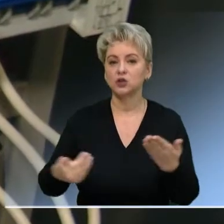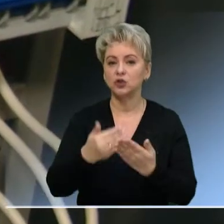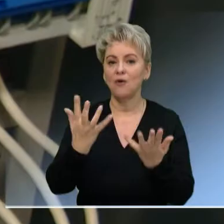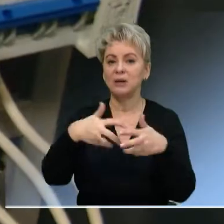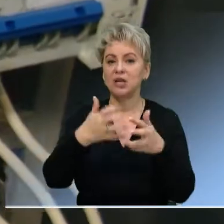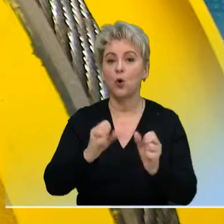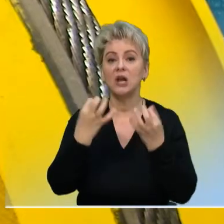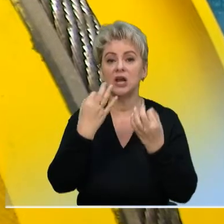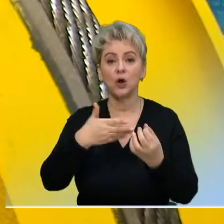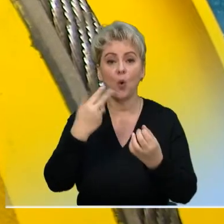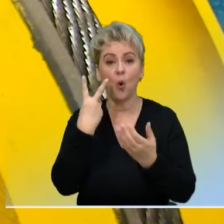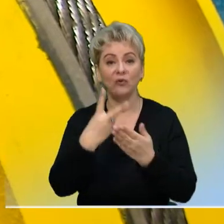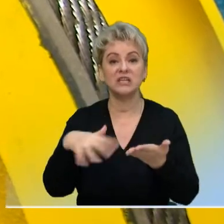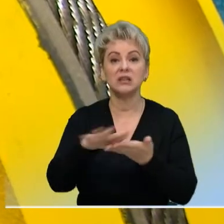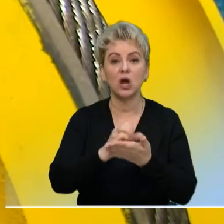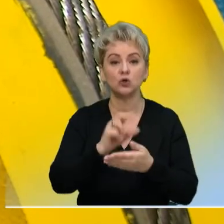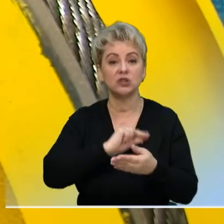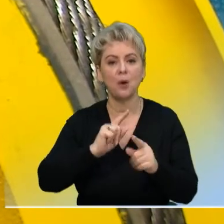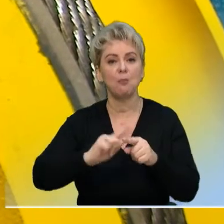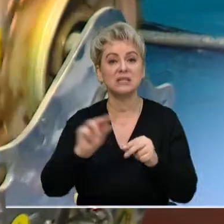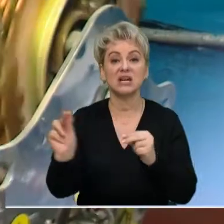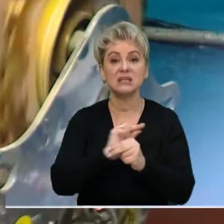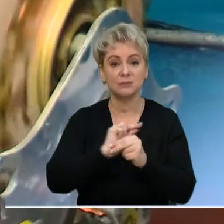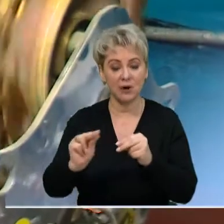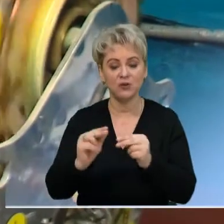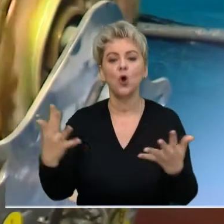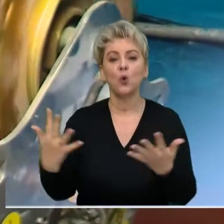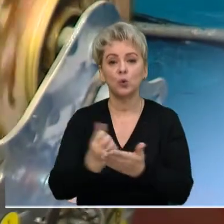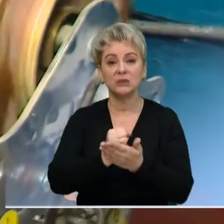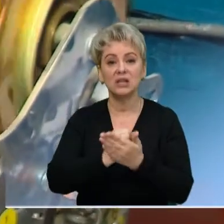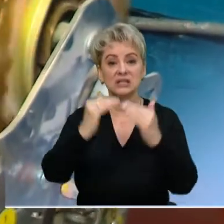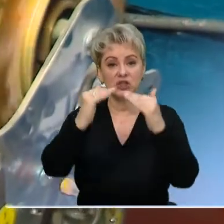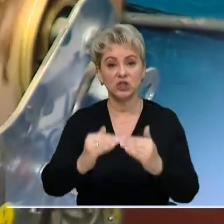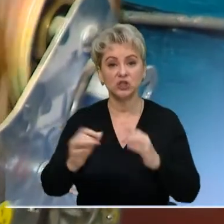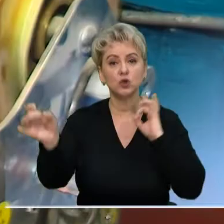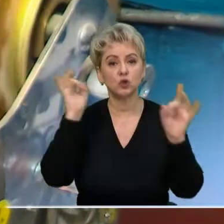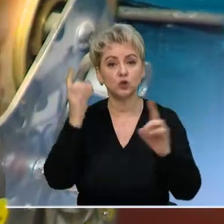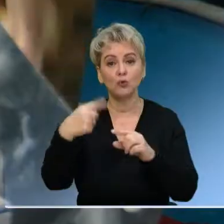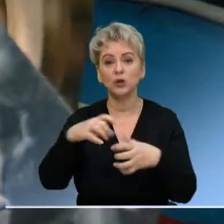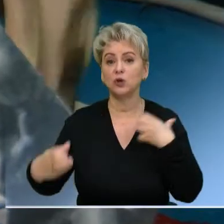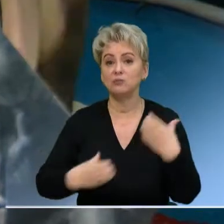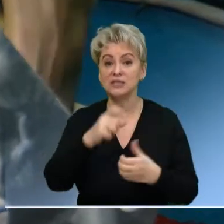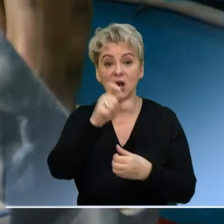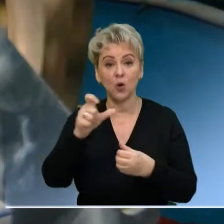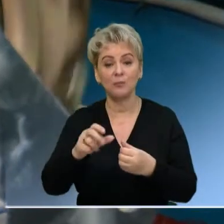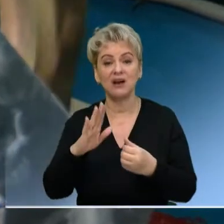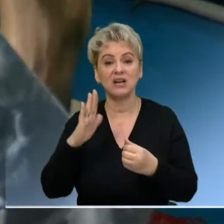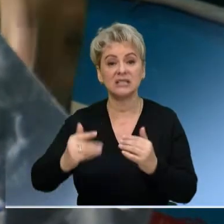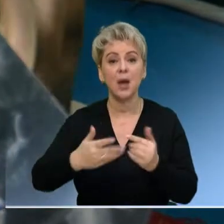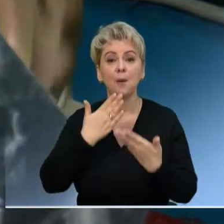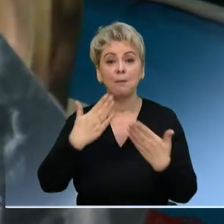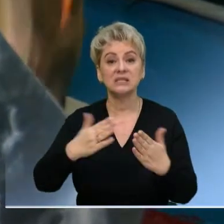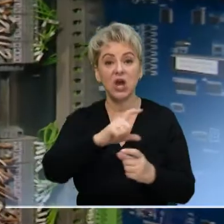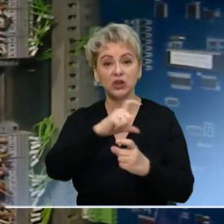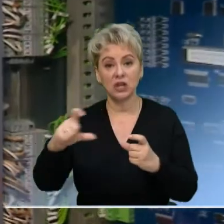аппаратура позволяет легко увидеть сбой в работе и быстро его устранить. Удалось снизить и уровень шума, который беспокоил жильцов квартир на